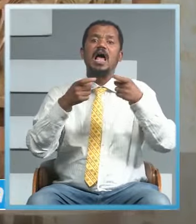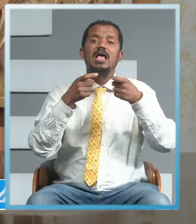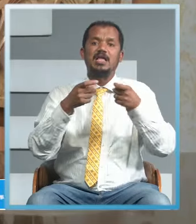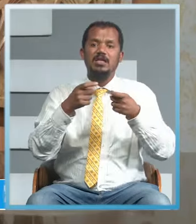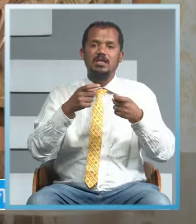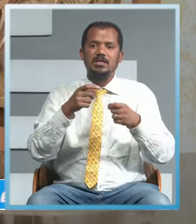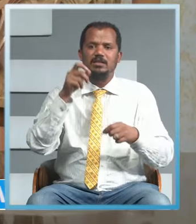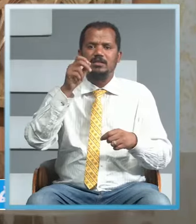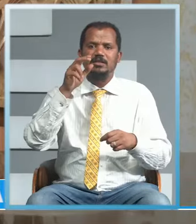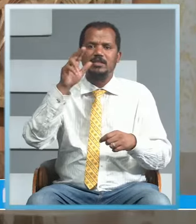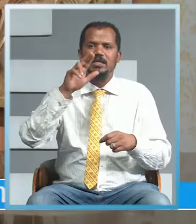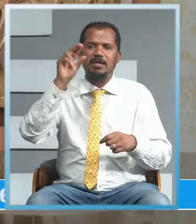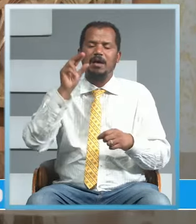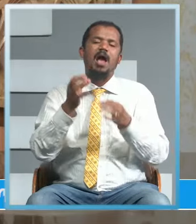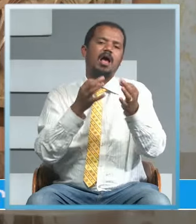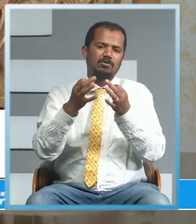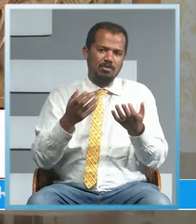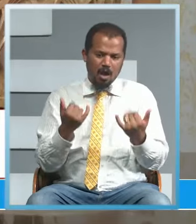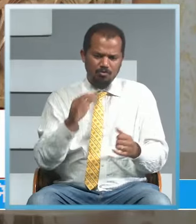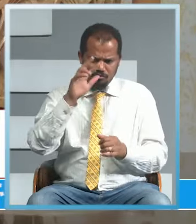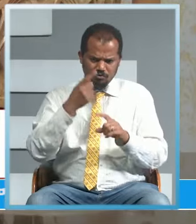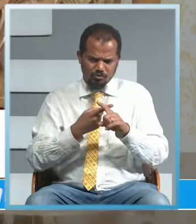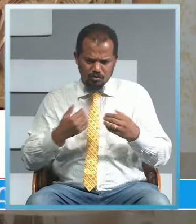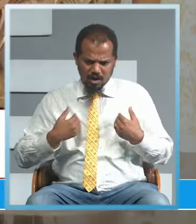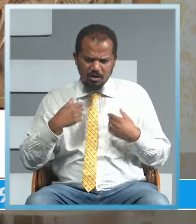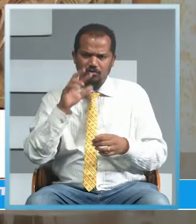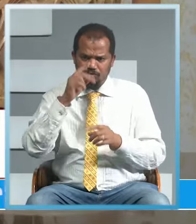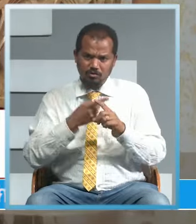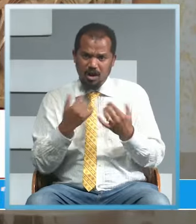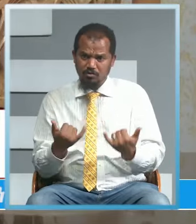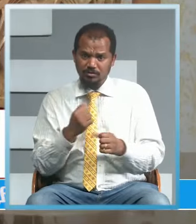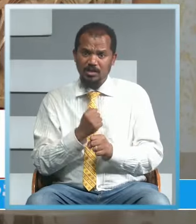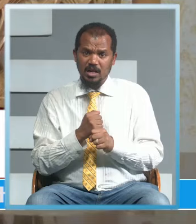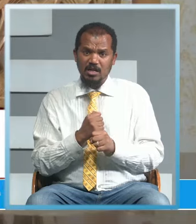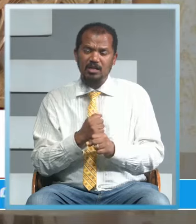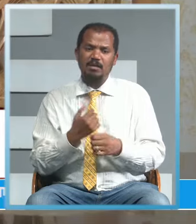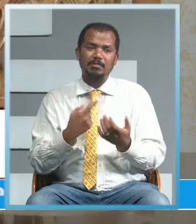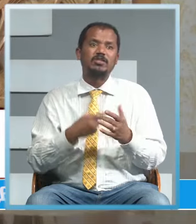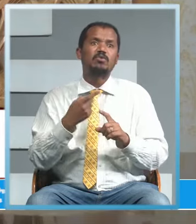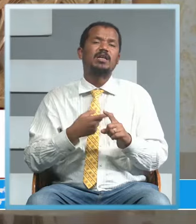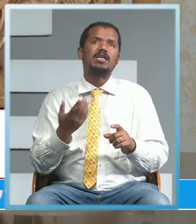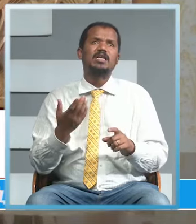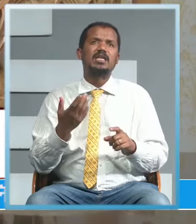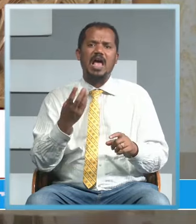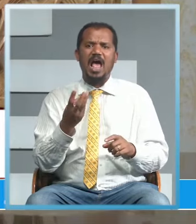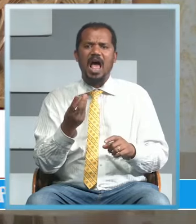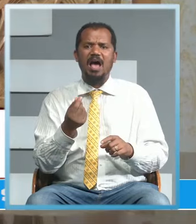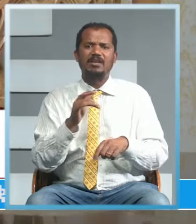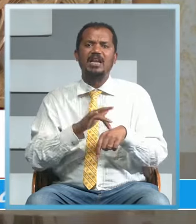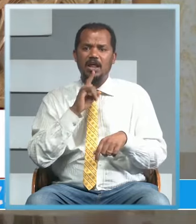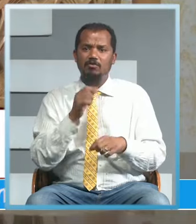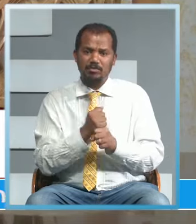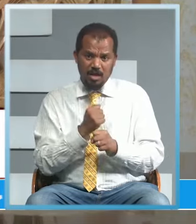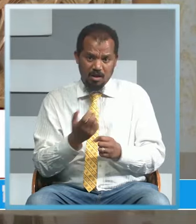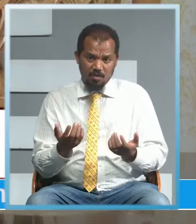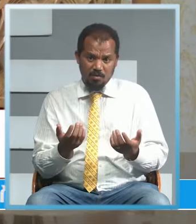ስራ አስኪያጅ ድዳ ድሪባ አስረድተዋል። አሁን 3 ወር አለን፣ 3 ወር እንሰራለን። አሁንም ለምሳሌ በዚህ ወር በአፈር ላይ ነው